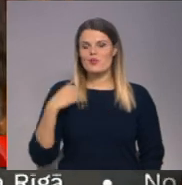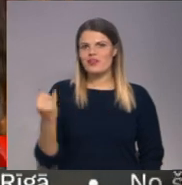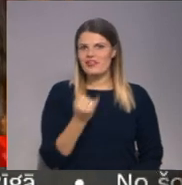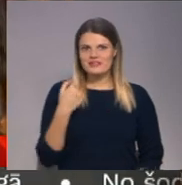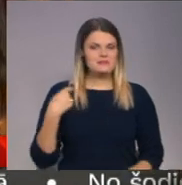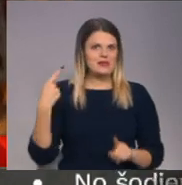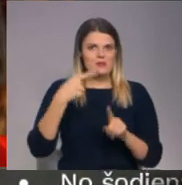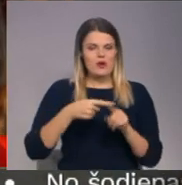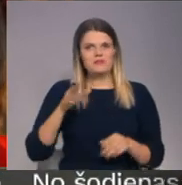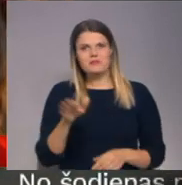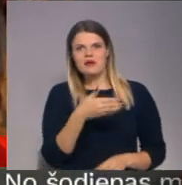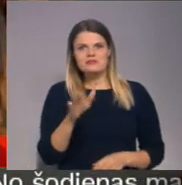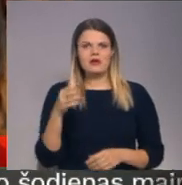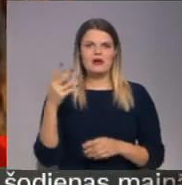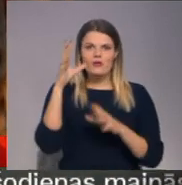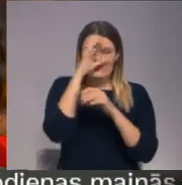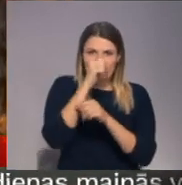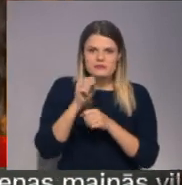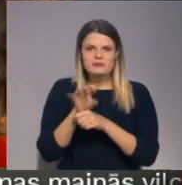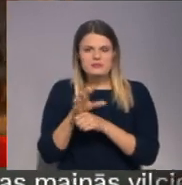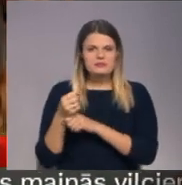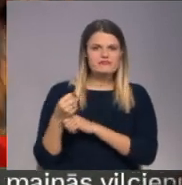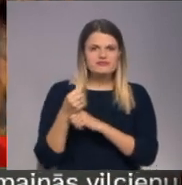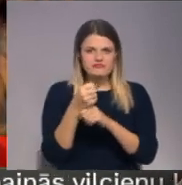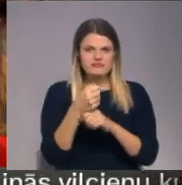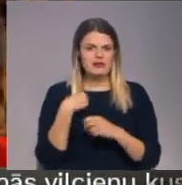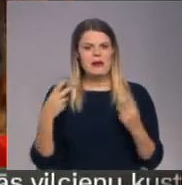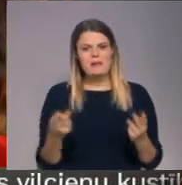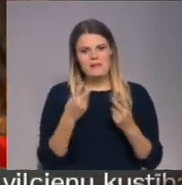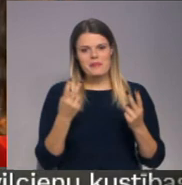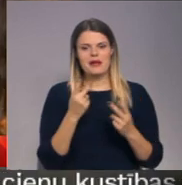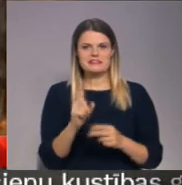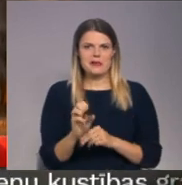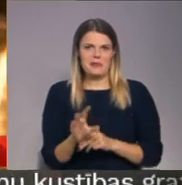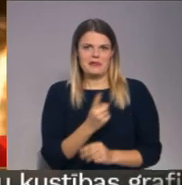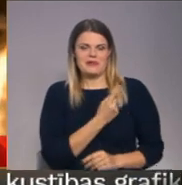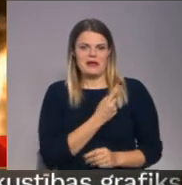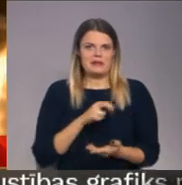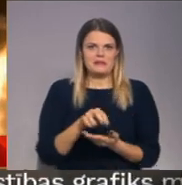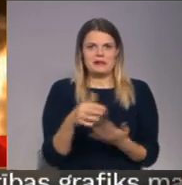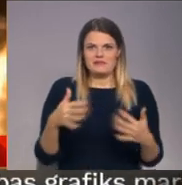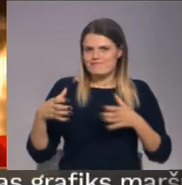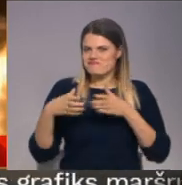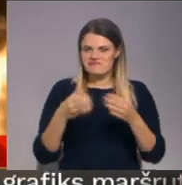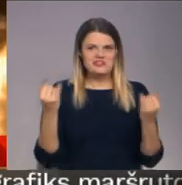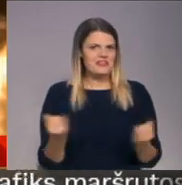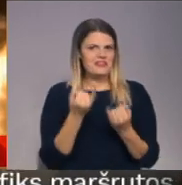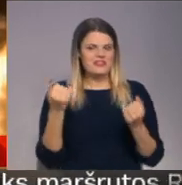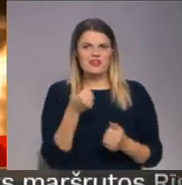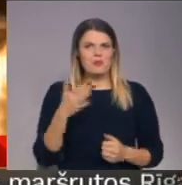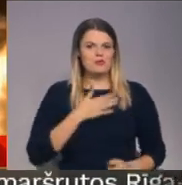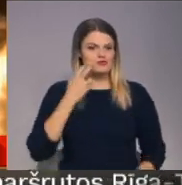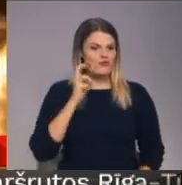Es pirmoreiz staigāju tā ar lāpām tumsā. Es parasti vienu ar kādu lukturīti tikai staigāju. Tas ir interesanti, tīpaši mūsu